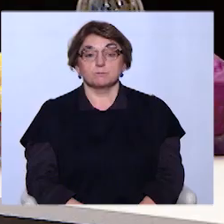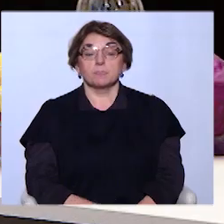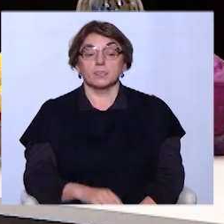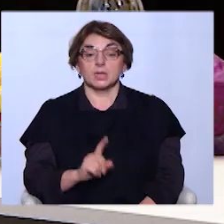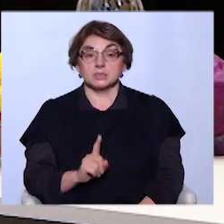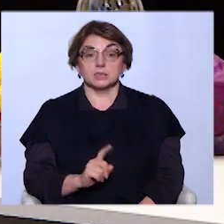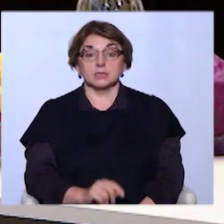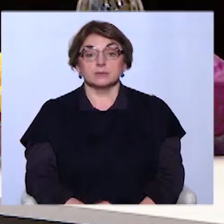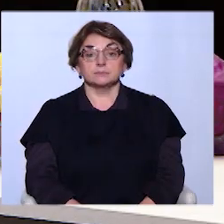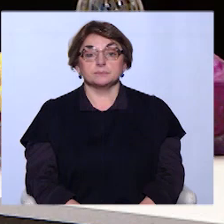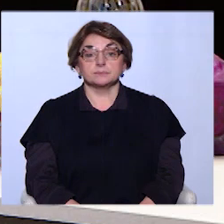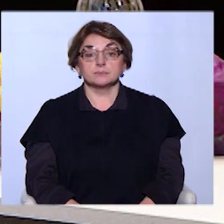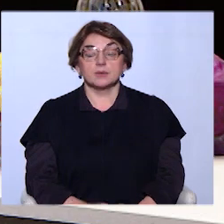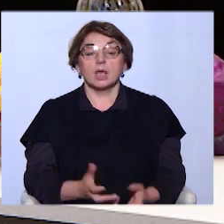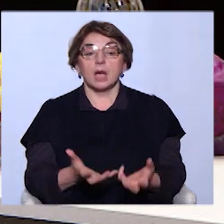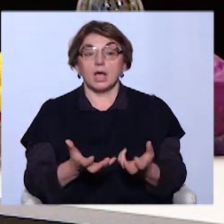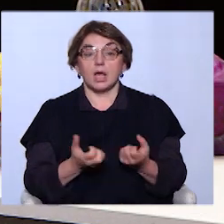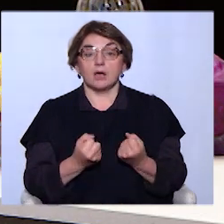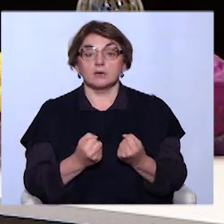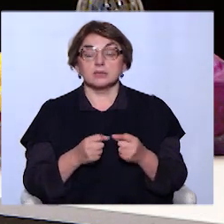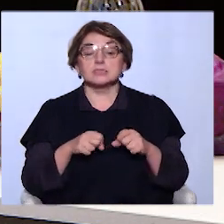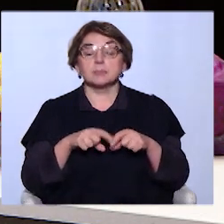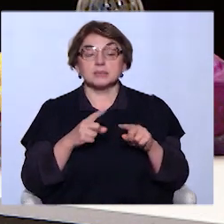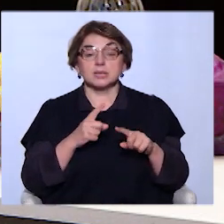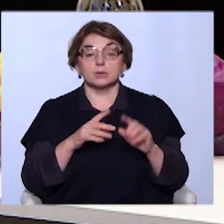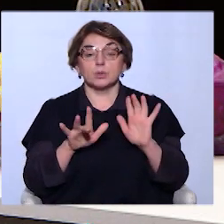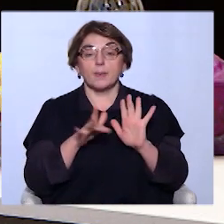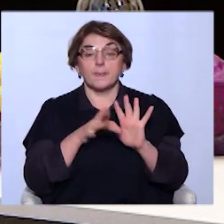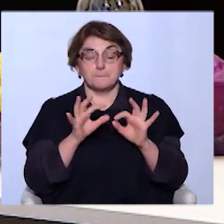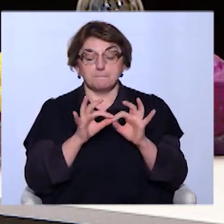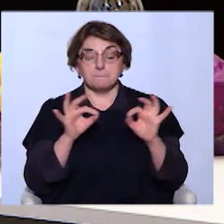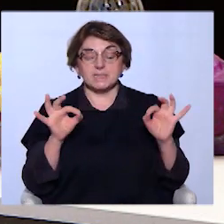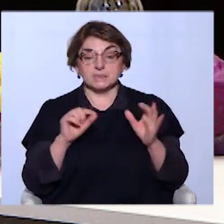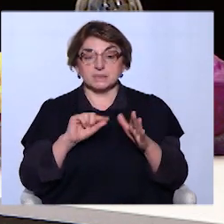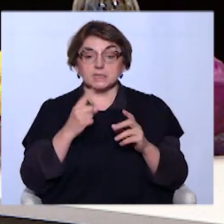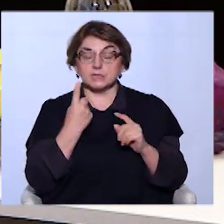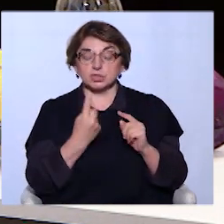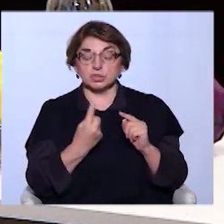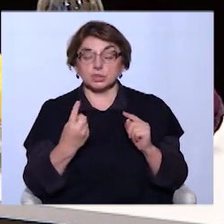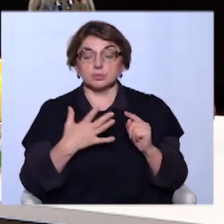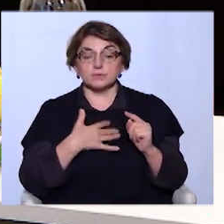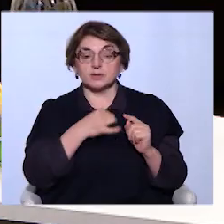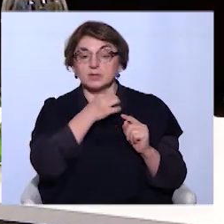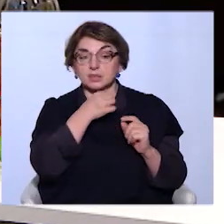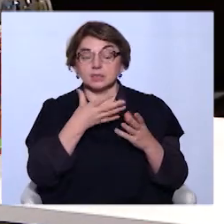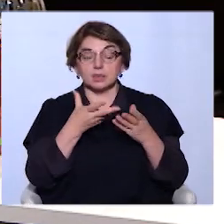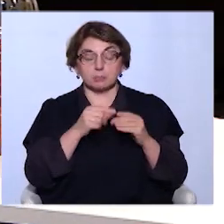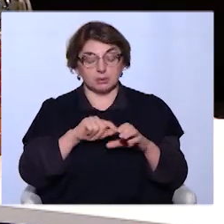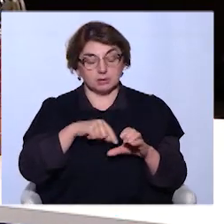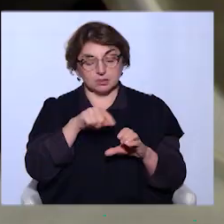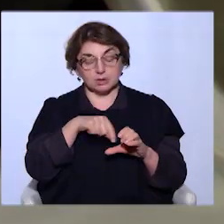ესე იგი, ავიღოთ მინისკირი და თითეული ჩვენი ხილის რბილობი